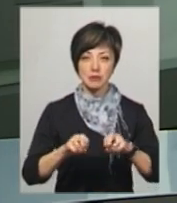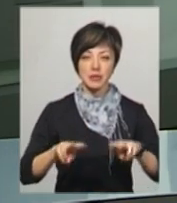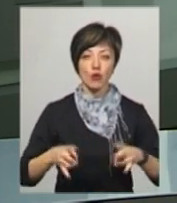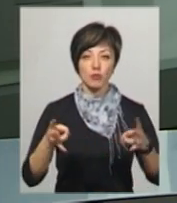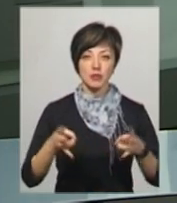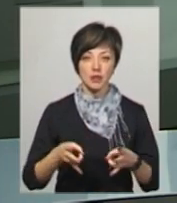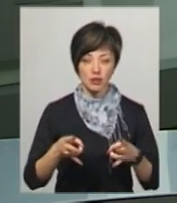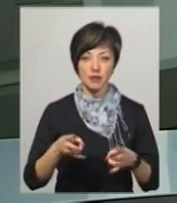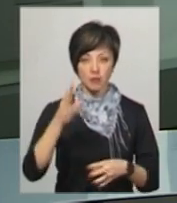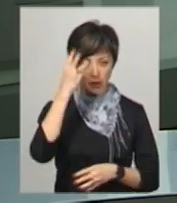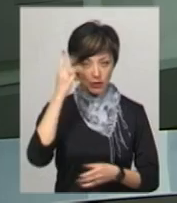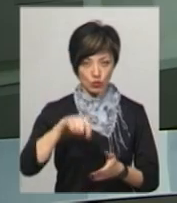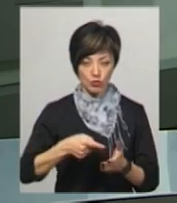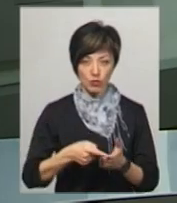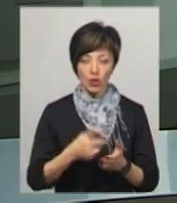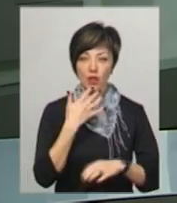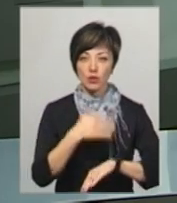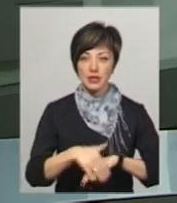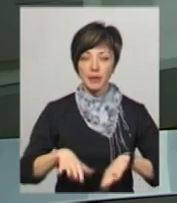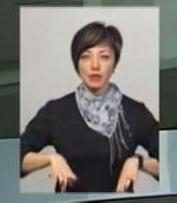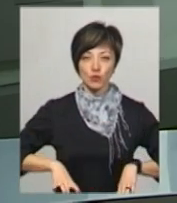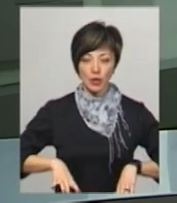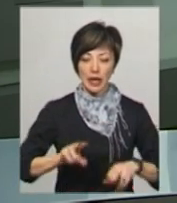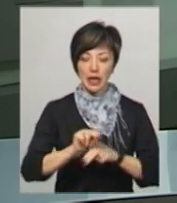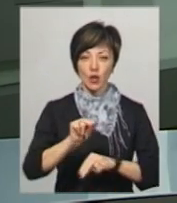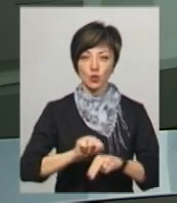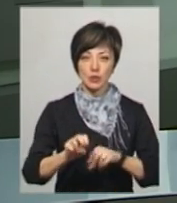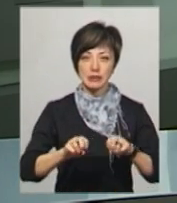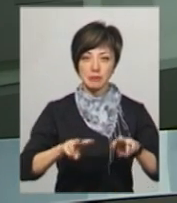спеціального призначення, що в обласному центрі, іноземні інструктори